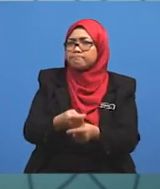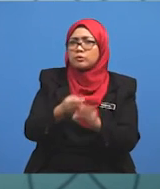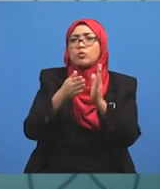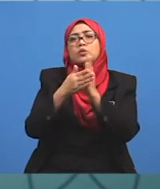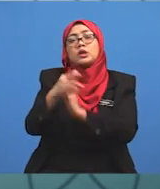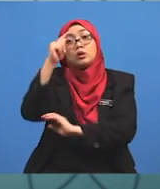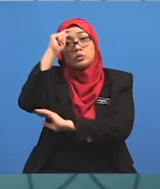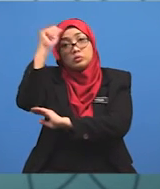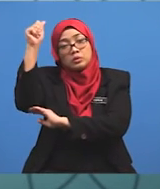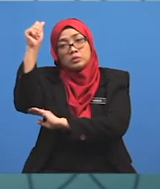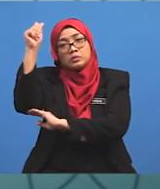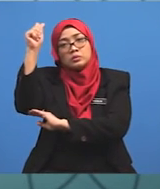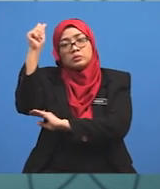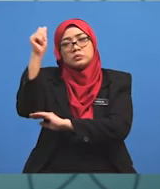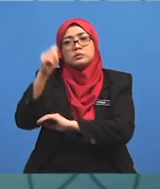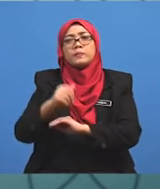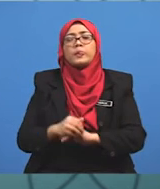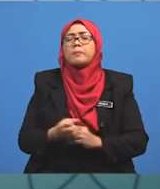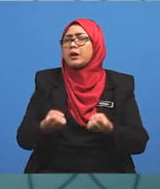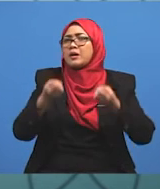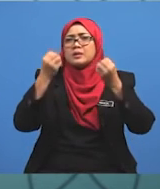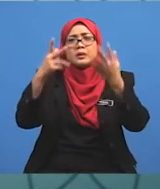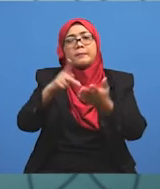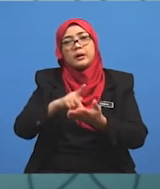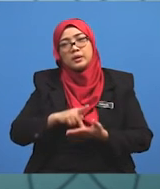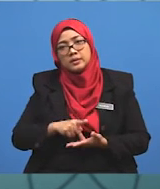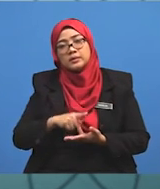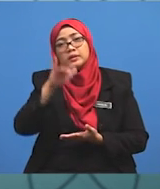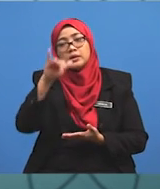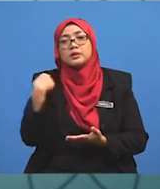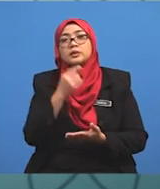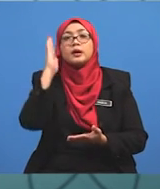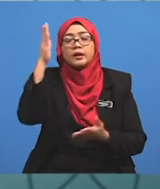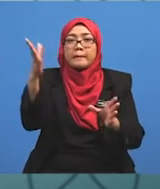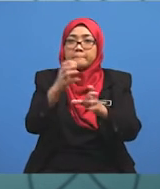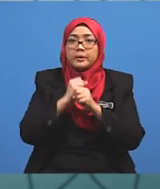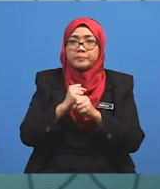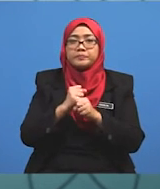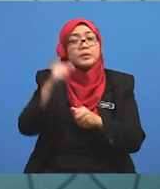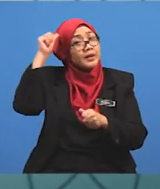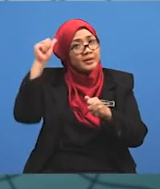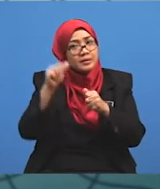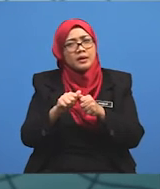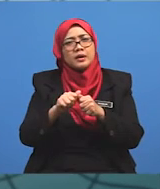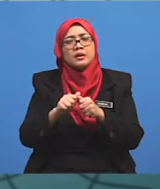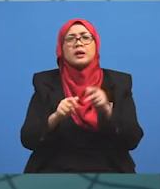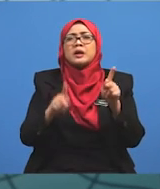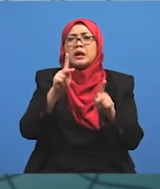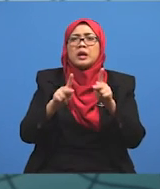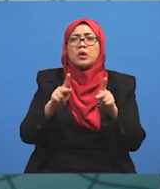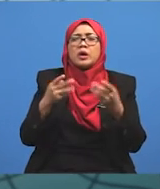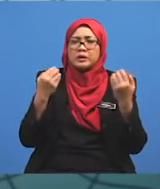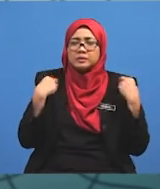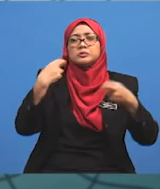kepada diri kita, walaupun kadang-kadang kita rasa susah untuk melaksanakannya. Ingatlah, di sebalik kesusahan